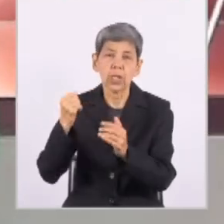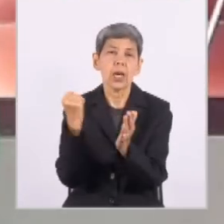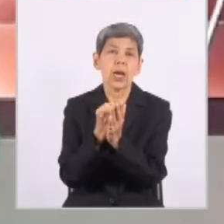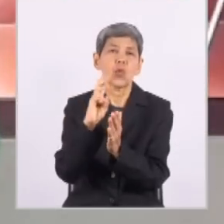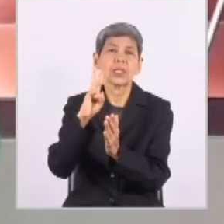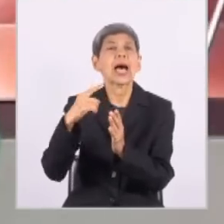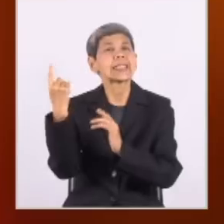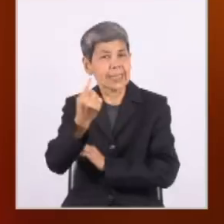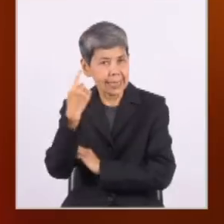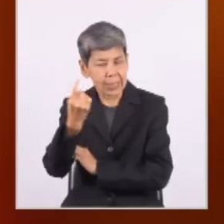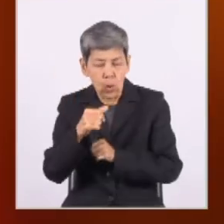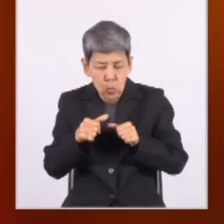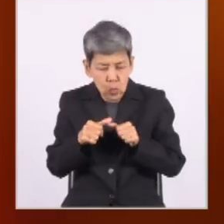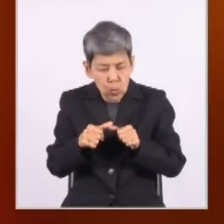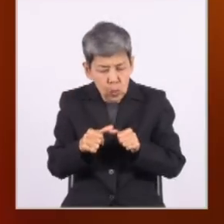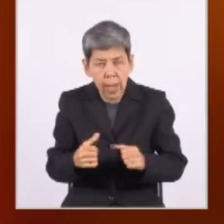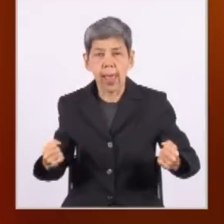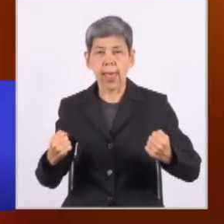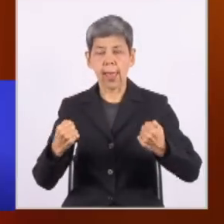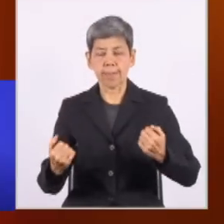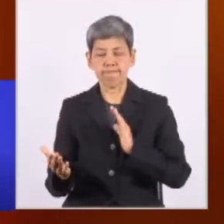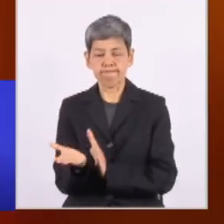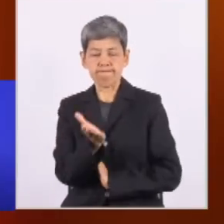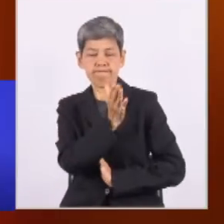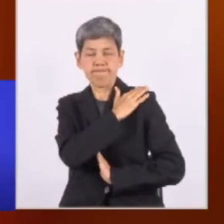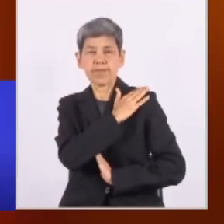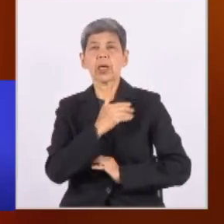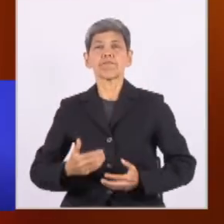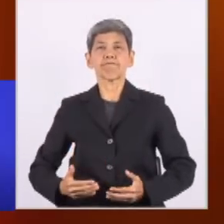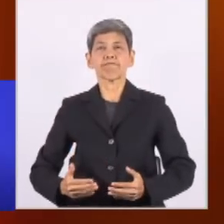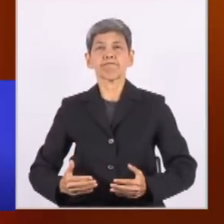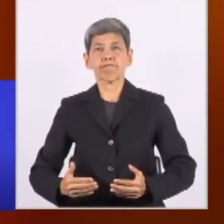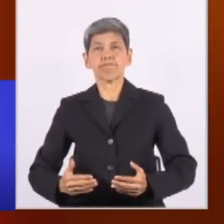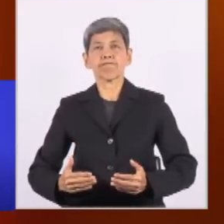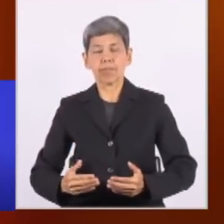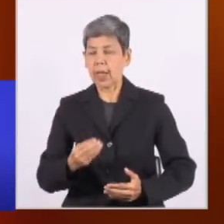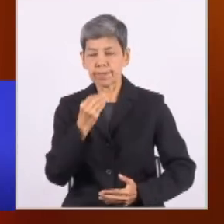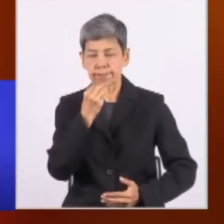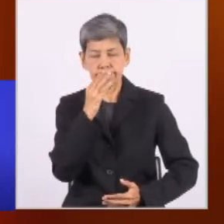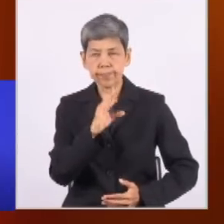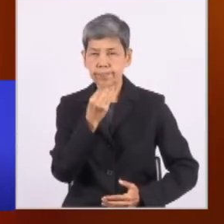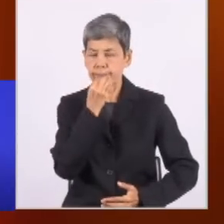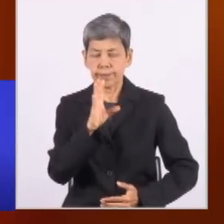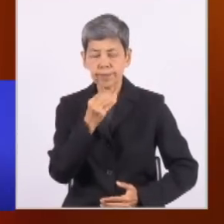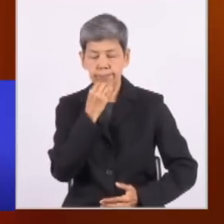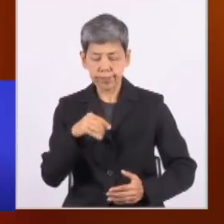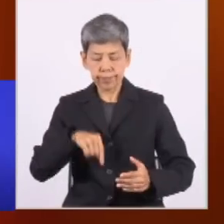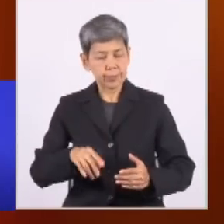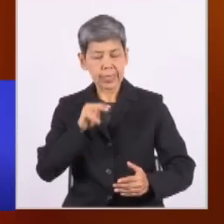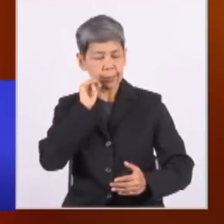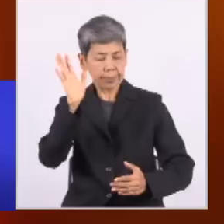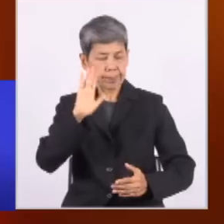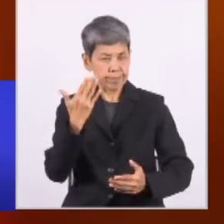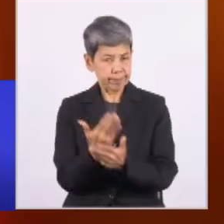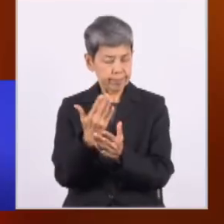ท่องเที่ยวเพราะอยู่มานานๆก็จะแต่งตัวเป็นพระว่าอย่างนั้นเดินบิณฑบาตไม่รับอาหารนะไม่รับอาหารไม่รับน้ำดื่มนะเน้น